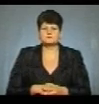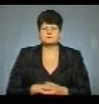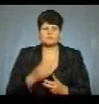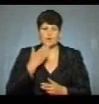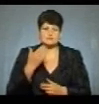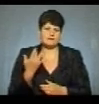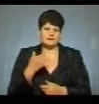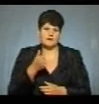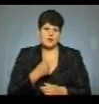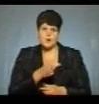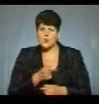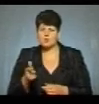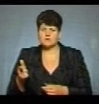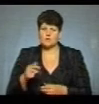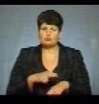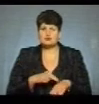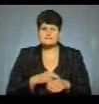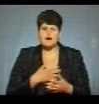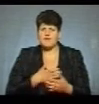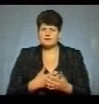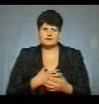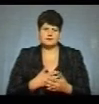Останні кілька років поліція активно